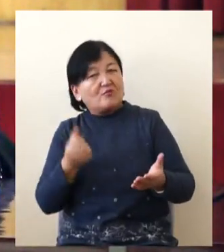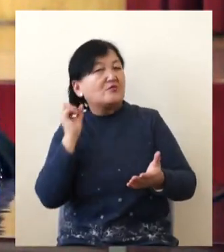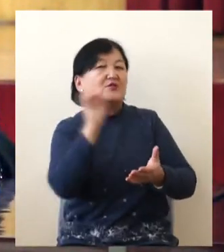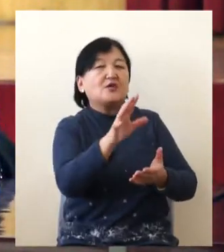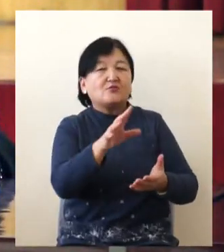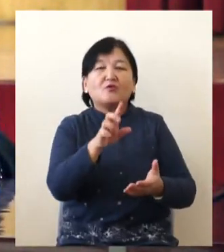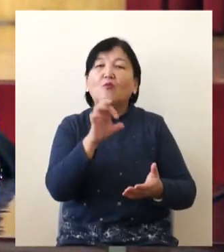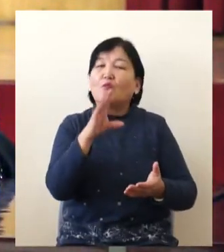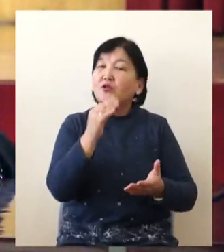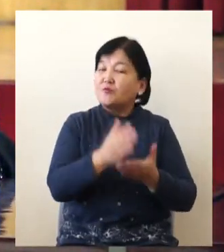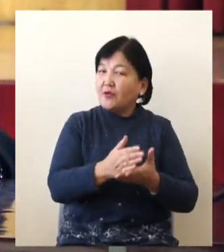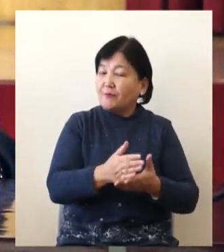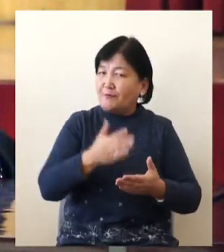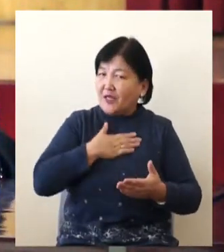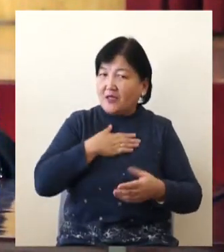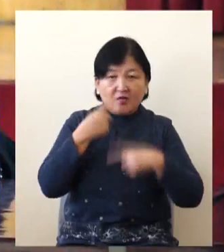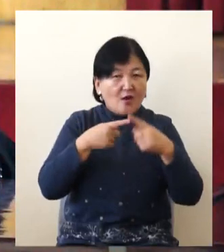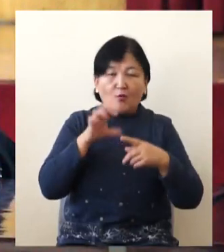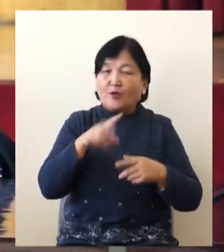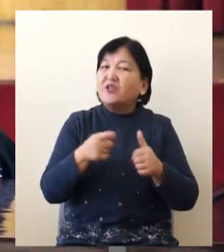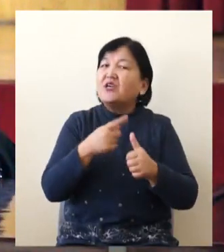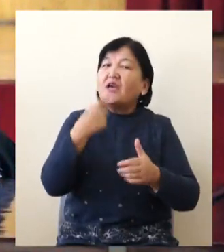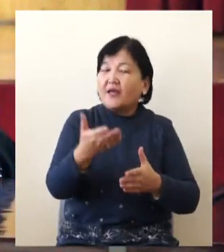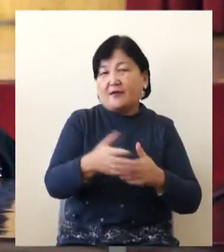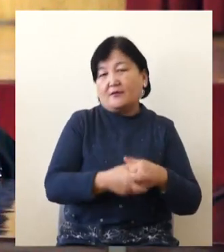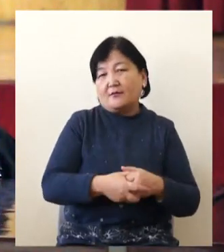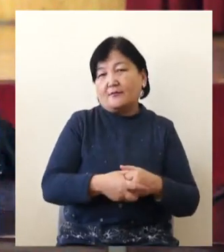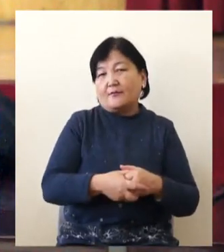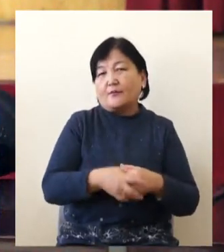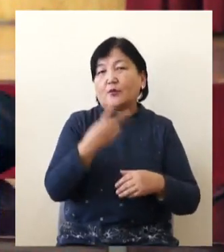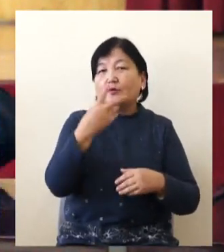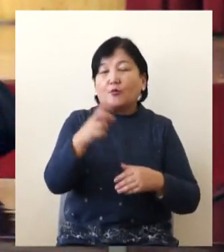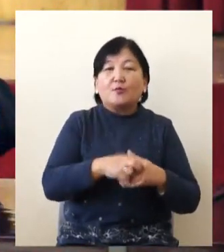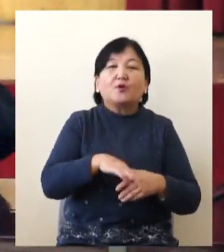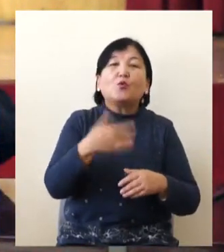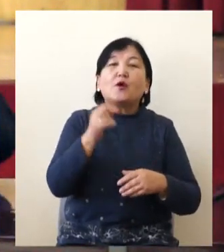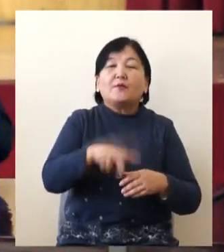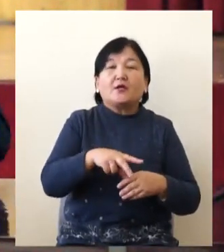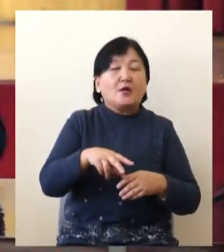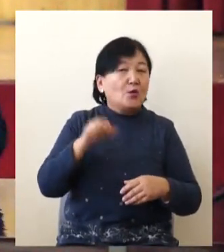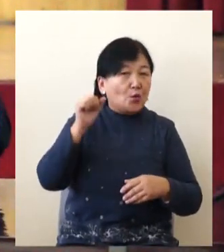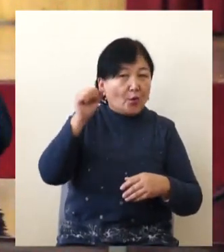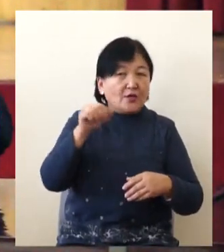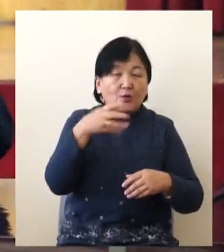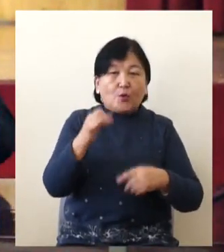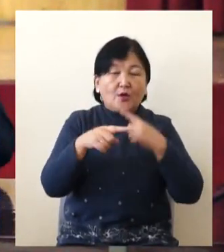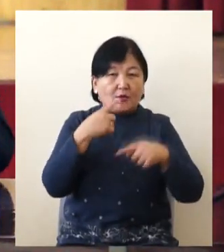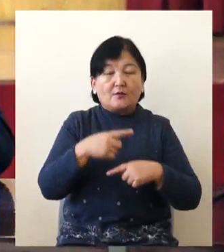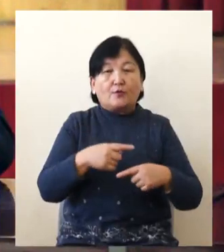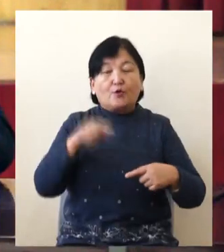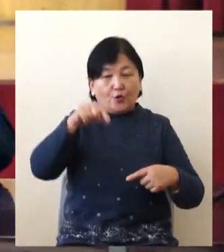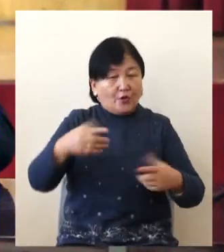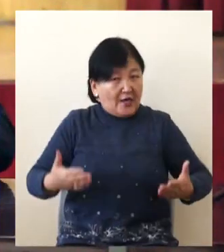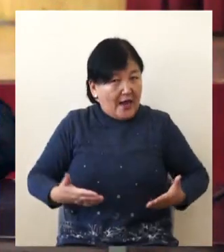ярих. Тийм учраас тэр энэ өнөөдөр тэр хүний эрхийн түгээмэл тунхагбал тунхаглал гэдгийг яг хэрэгжүүлэхийн